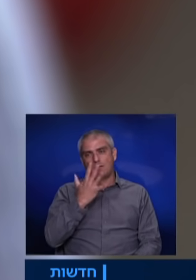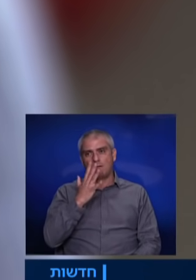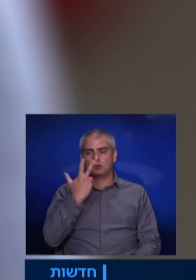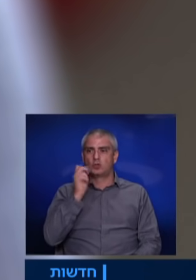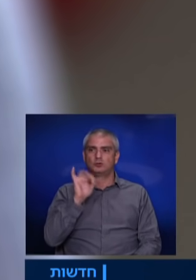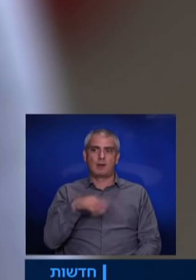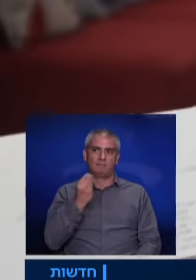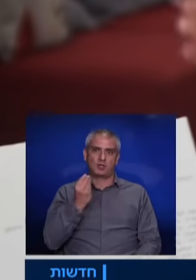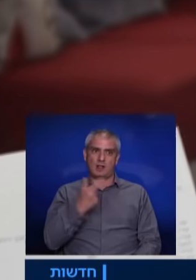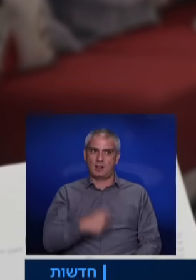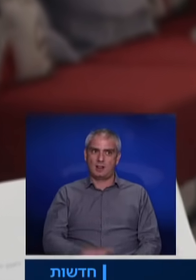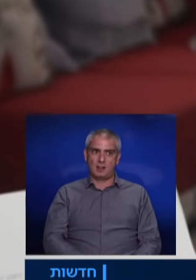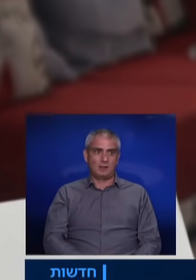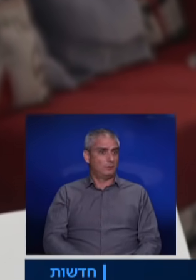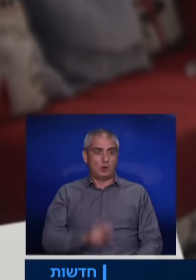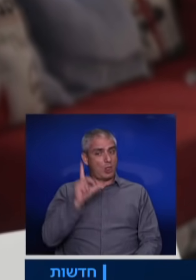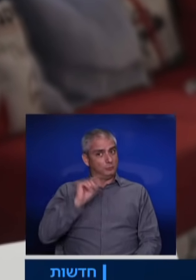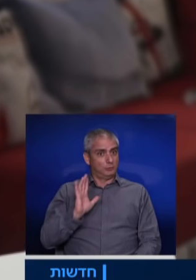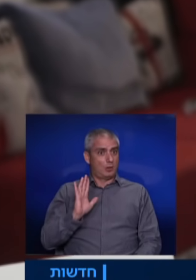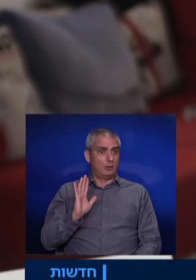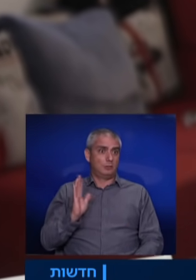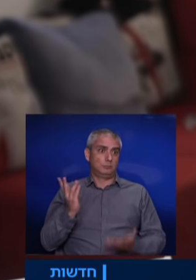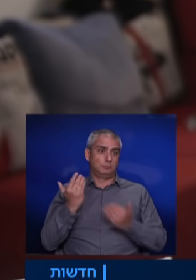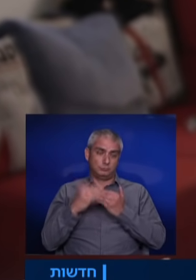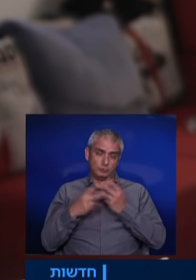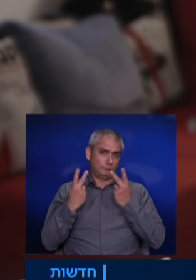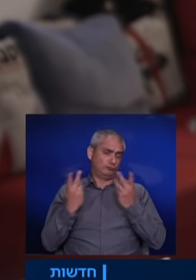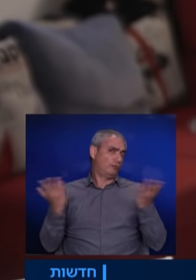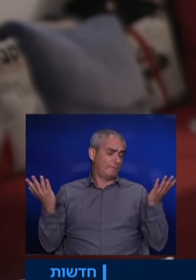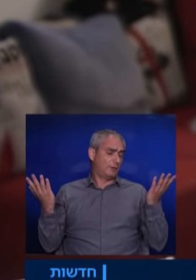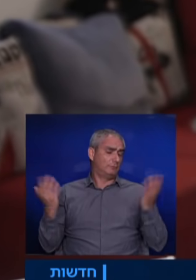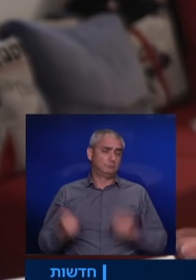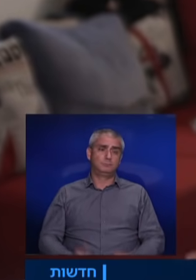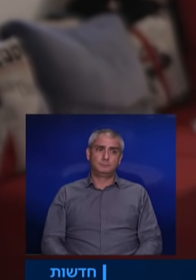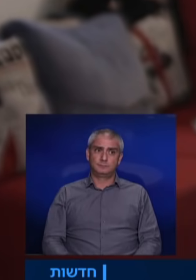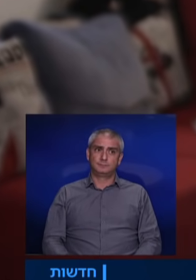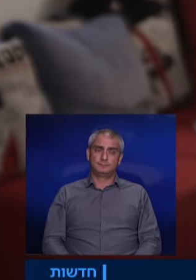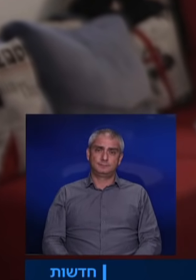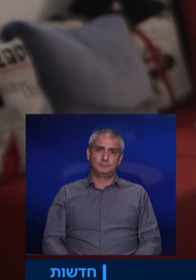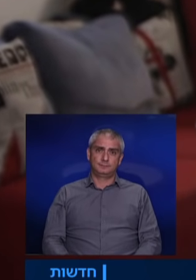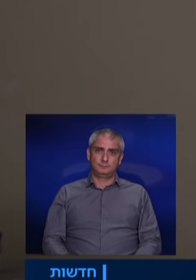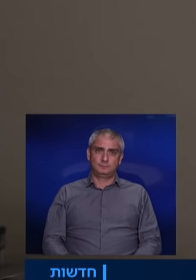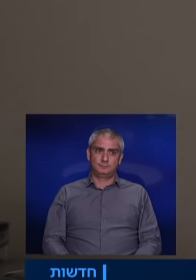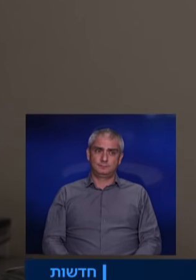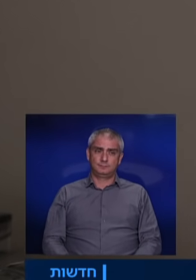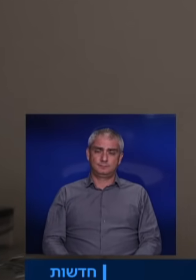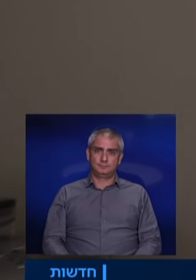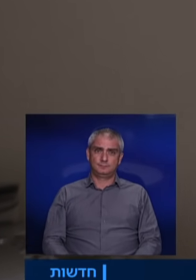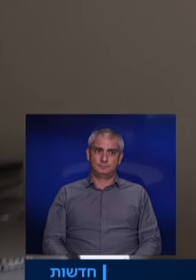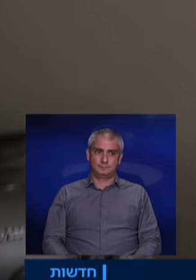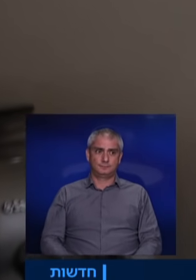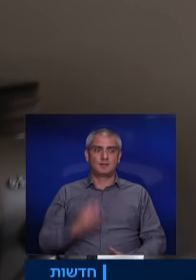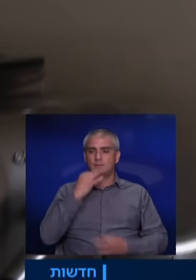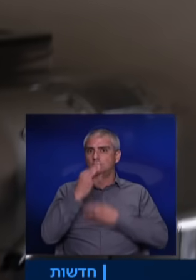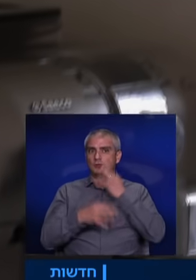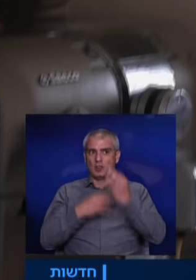כמעט 30,000 שקל. לא זול, אבל אני חושבת שזה בסופו של דבר זה שווה. הרבה